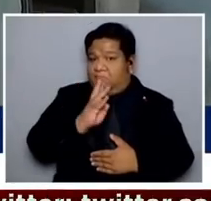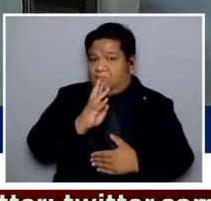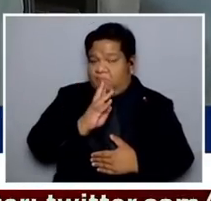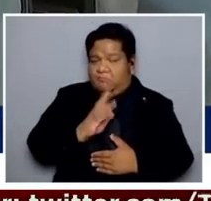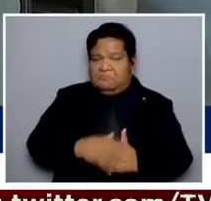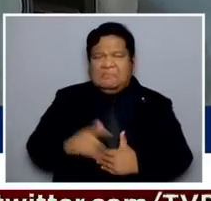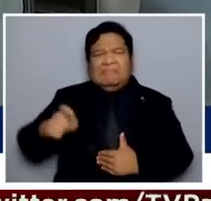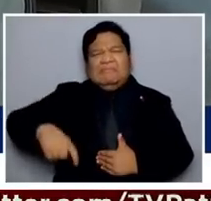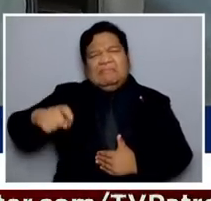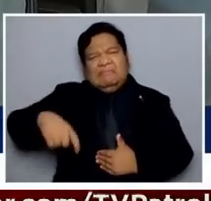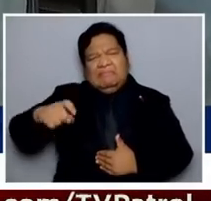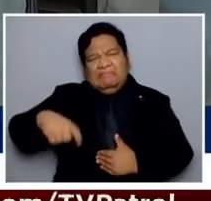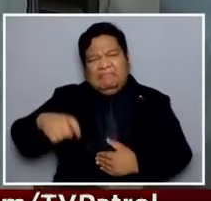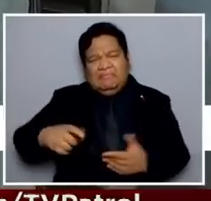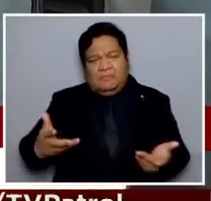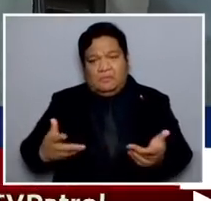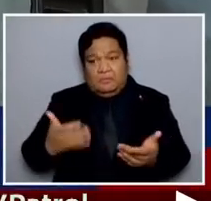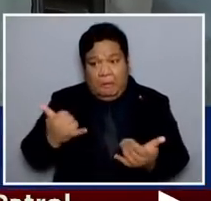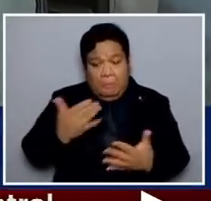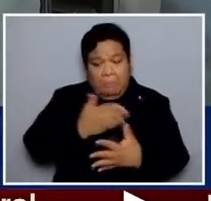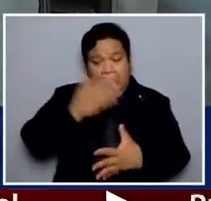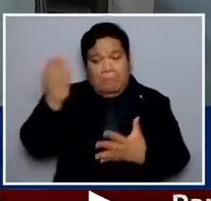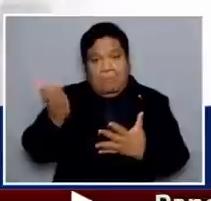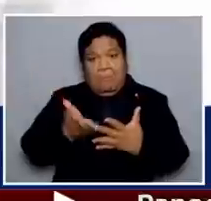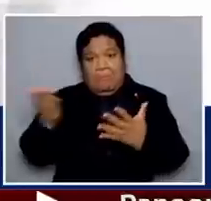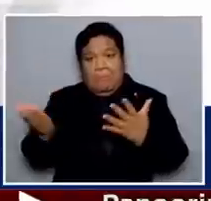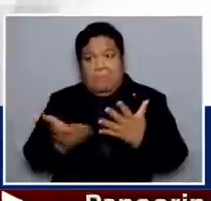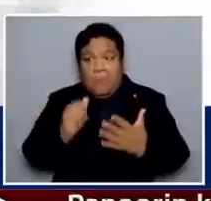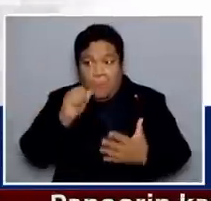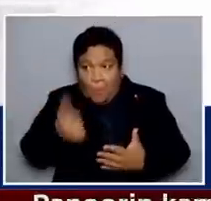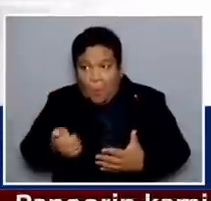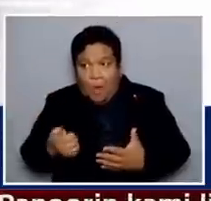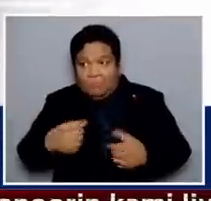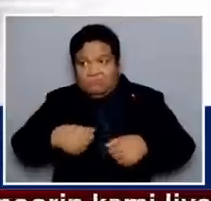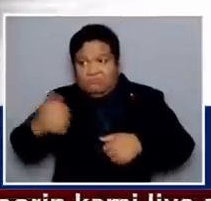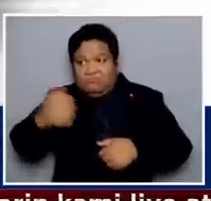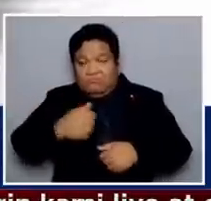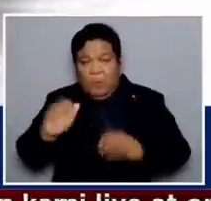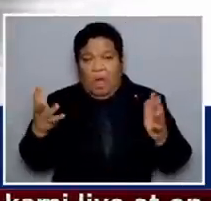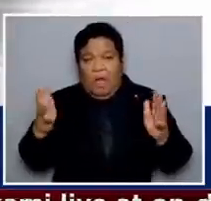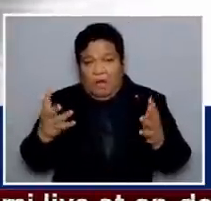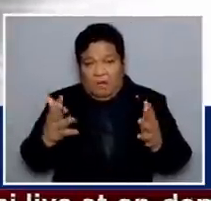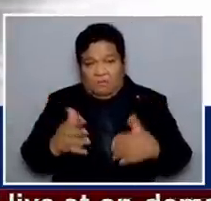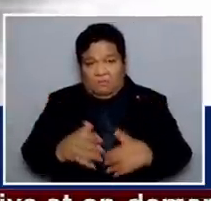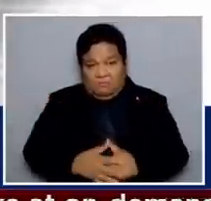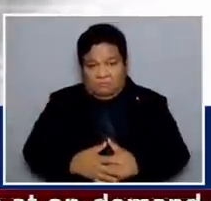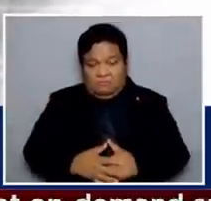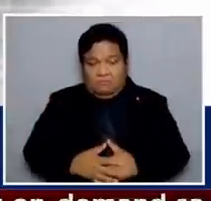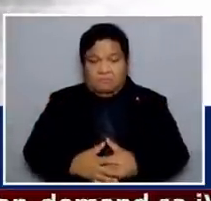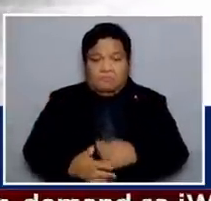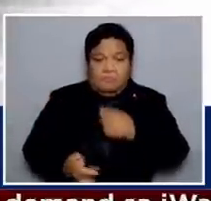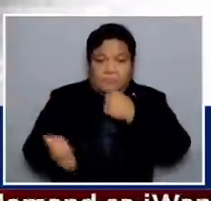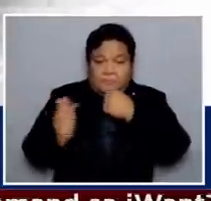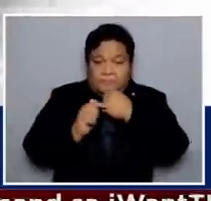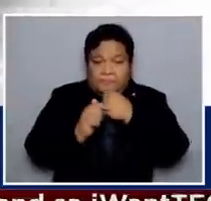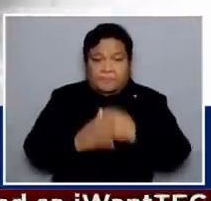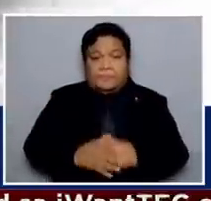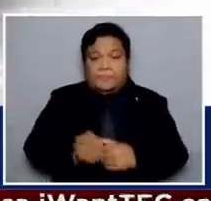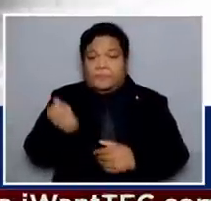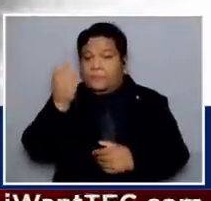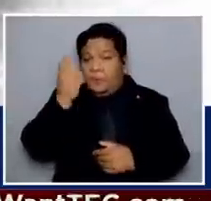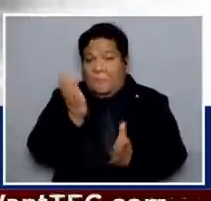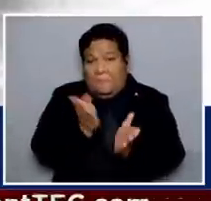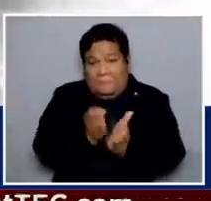Ngayon, katulad ngayon, alternate ang biyahe namin. Bukas wala kaming biyahe. Wala pang kalahati ng 2.5 billion pesos na budget sa